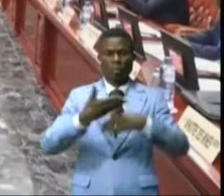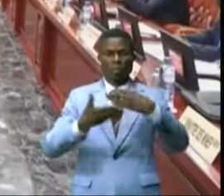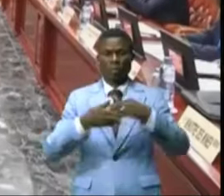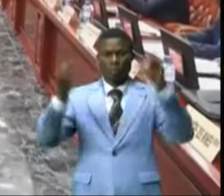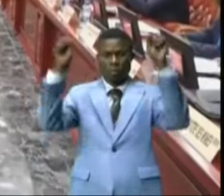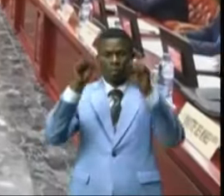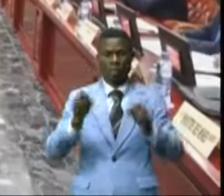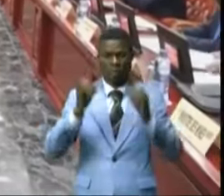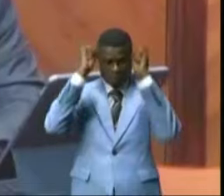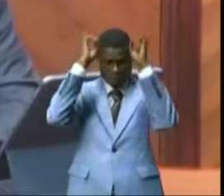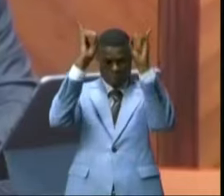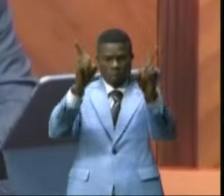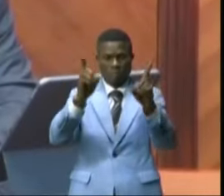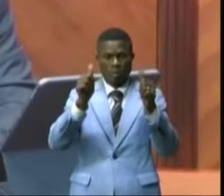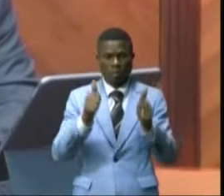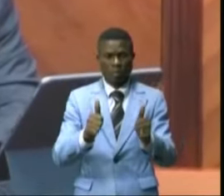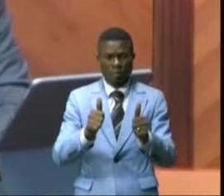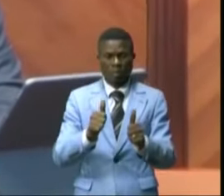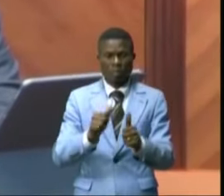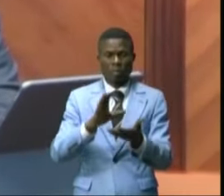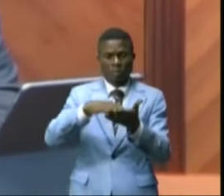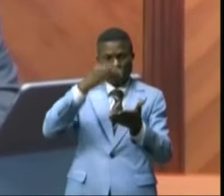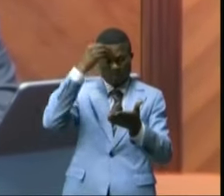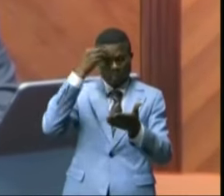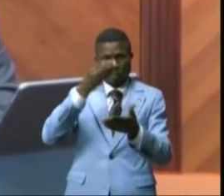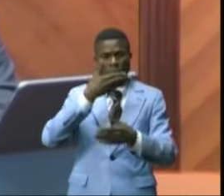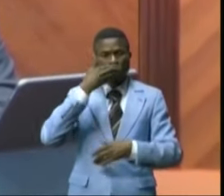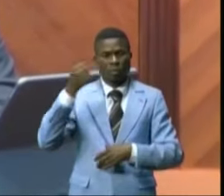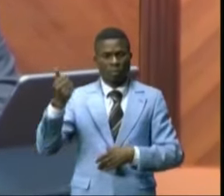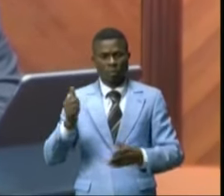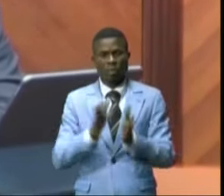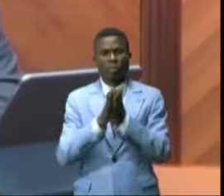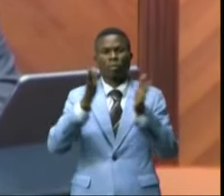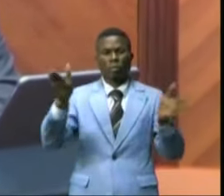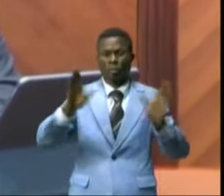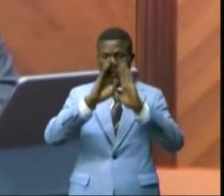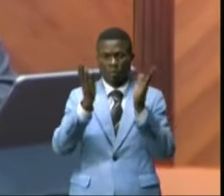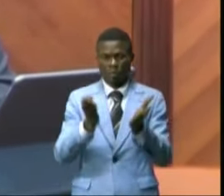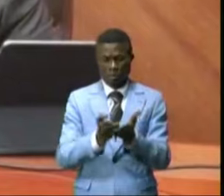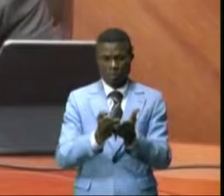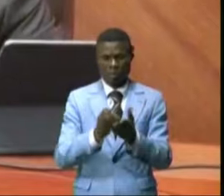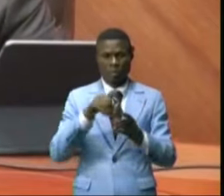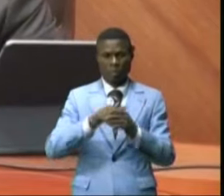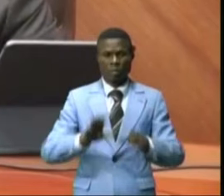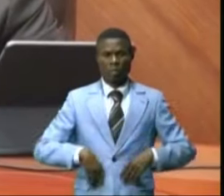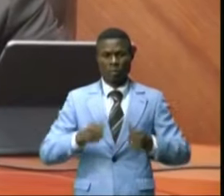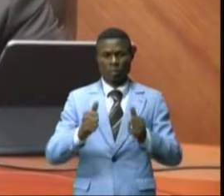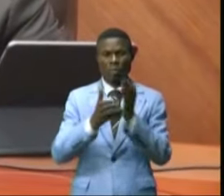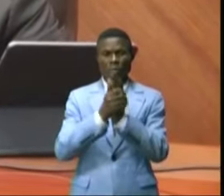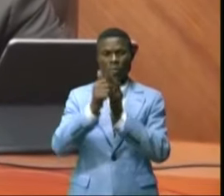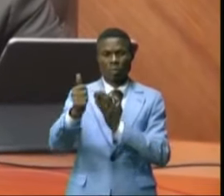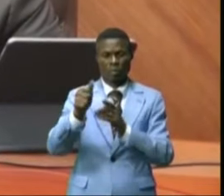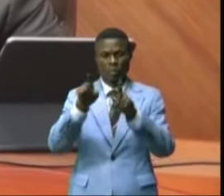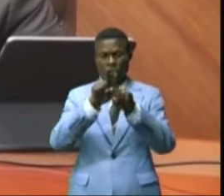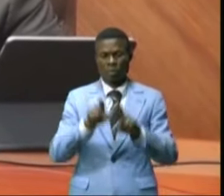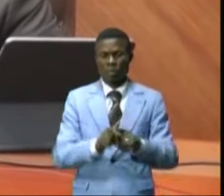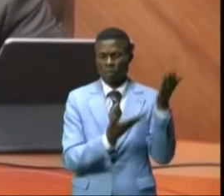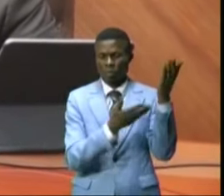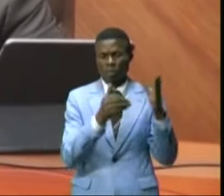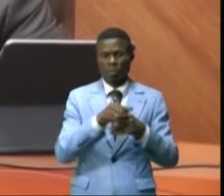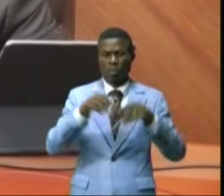résilients pour un accès accru à un apprentissage inclusif tout au long de la vie de qualité et pertinent en